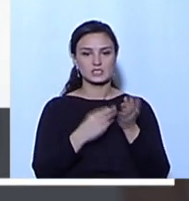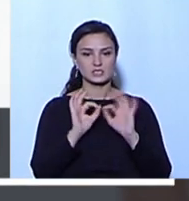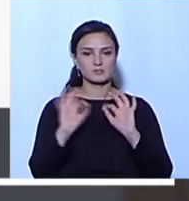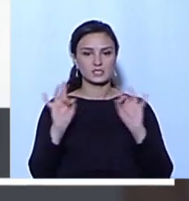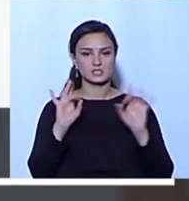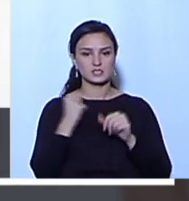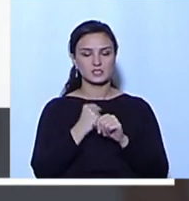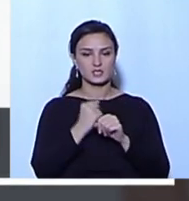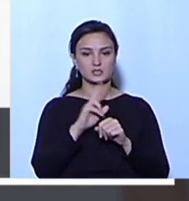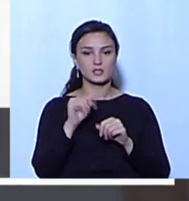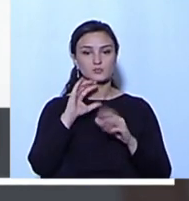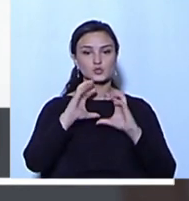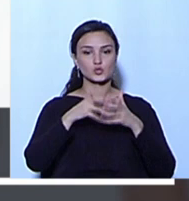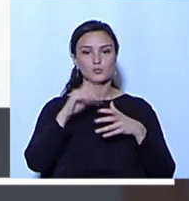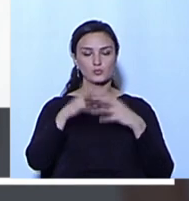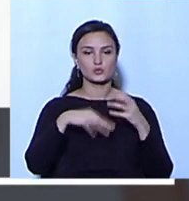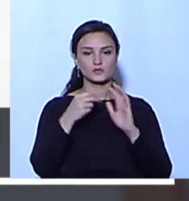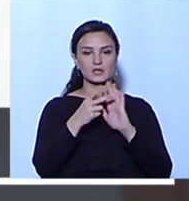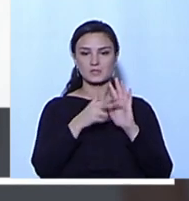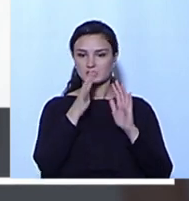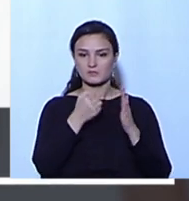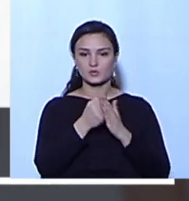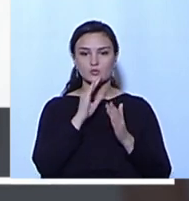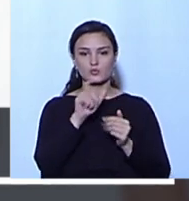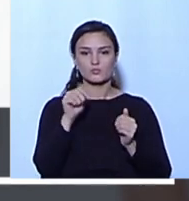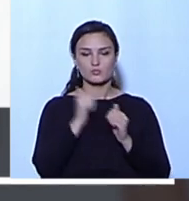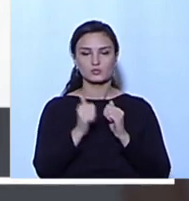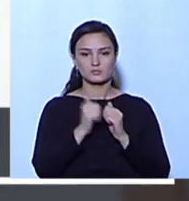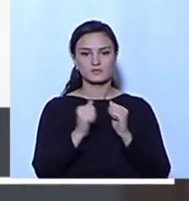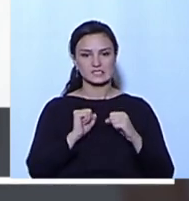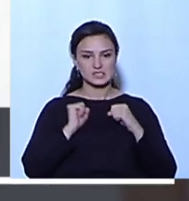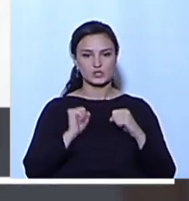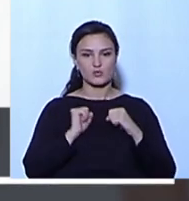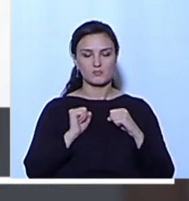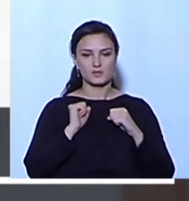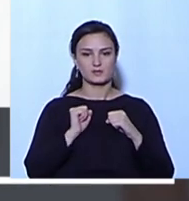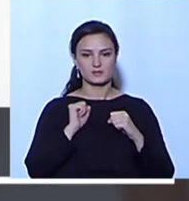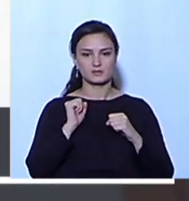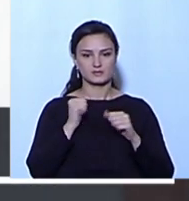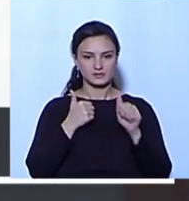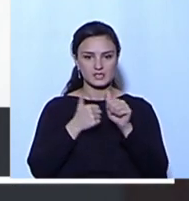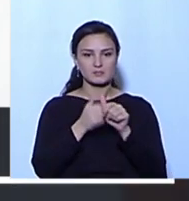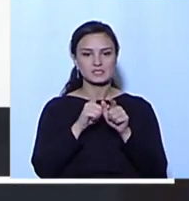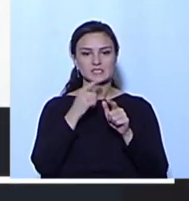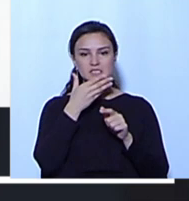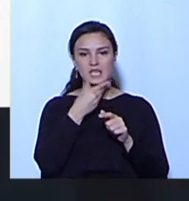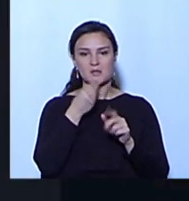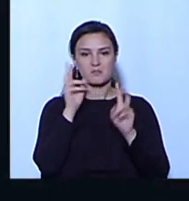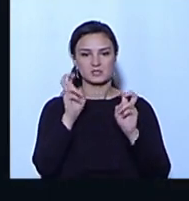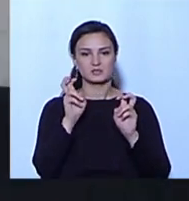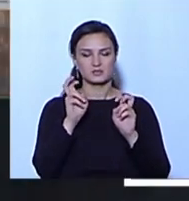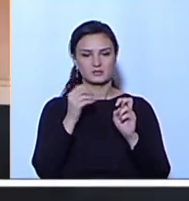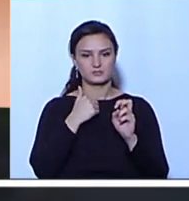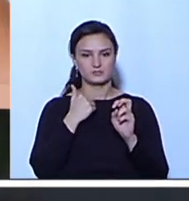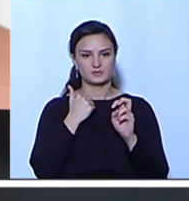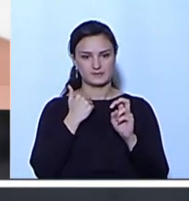და აღნიშნა, რომ მსოფლიოს მასშტაბით 18 წლამდე გოგონები მუდმივად ცდილობენ ფეხი აუწყონ სილამაზის დაწესებულ